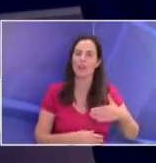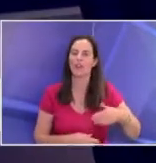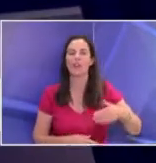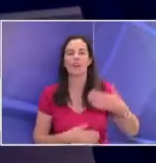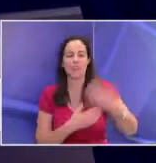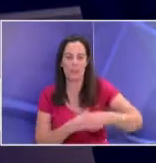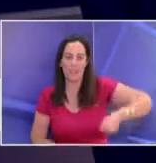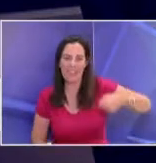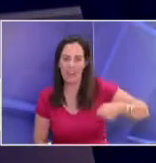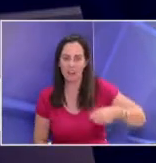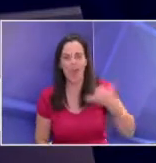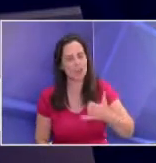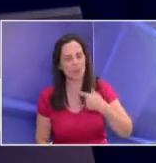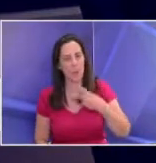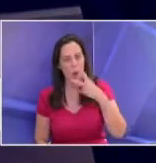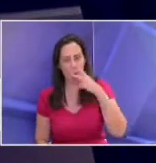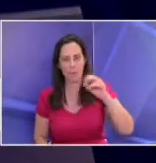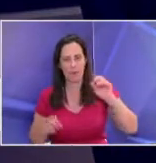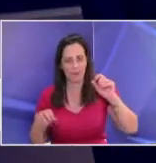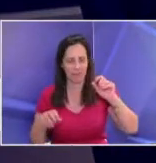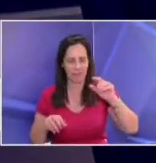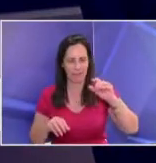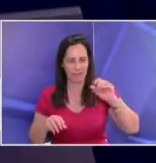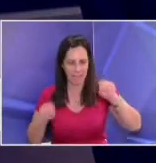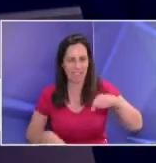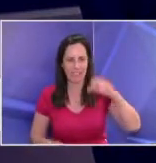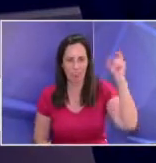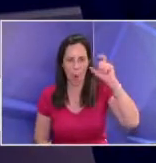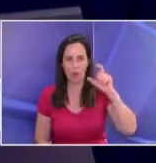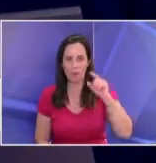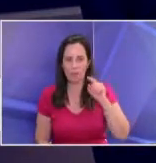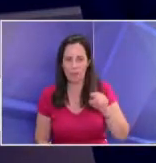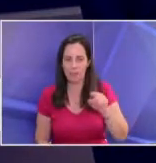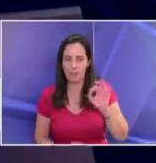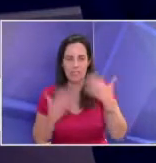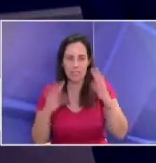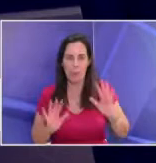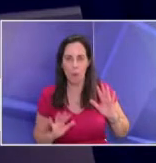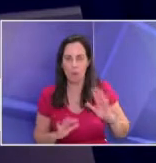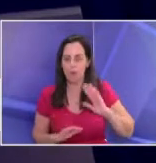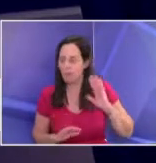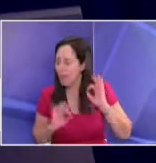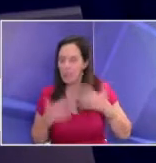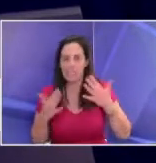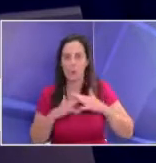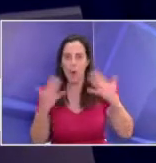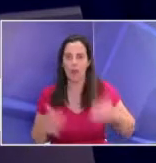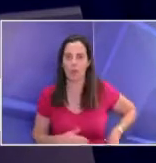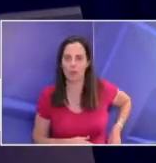בסקיות וכו' וכו'. עכשיו אנחנו רואים את ארדואן. אוקיי, זה פיאסקו, בכל קנה מידה.